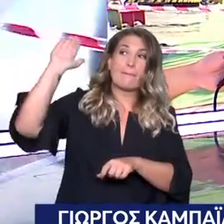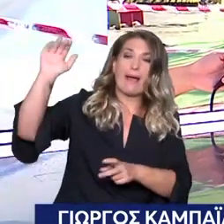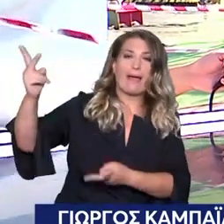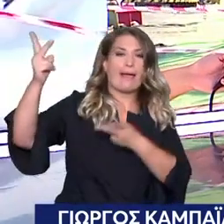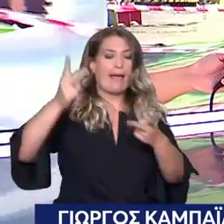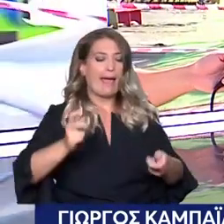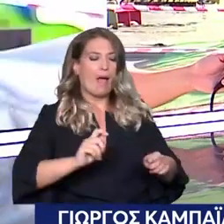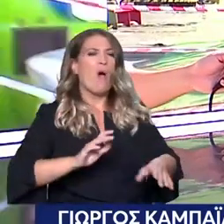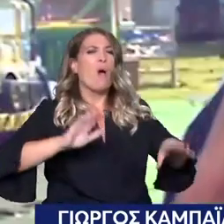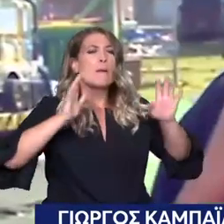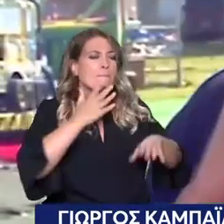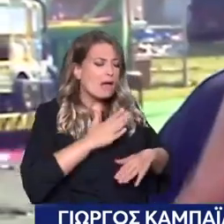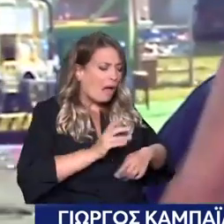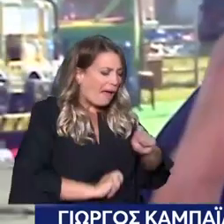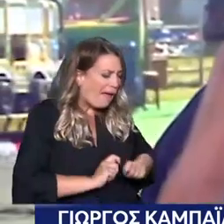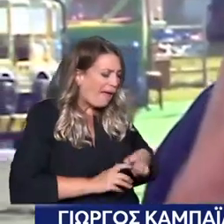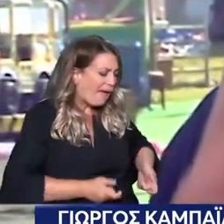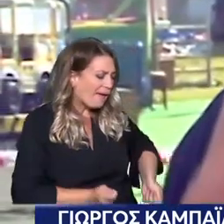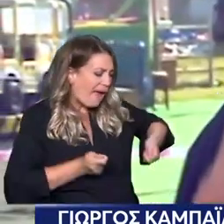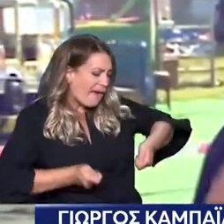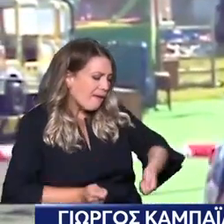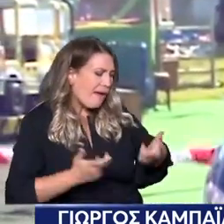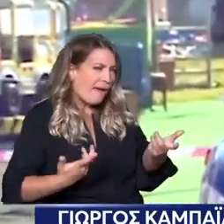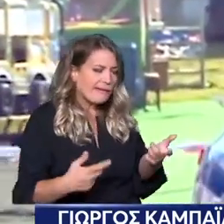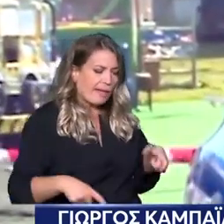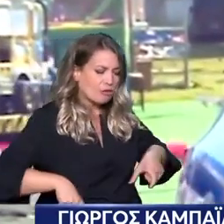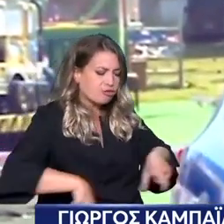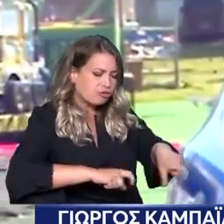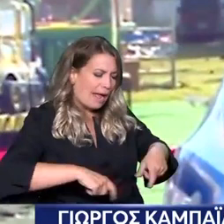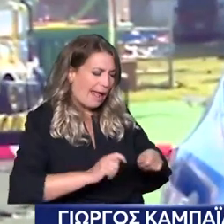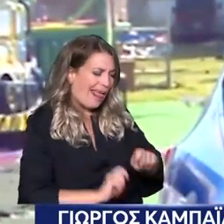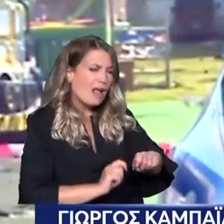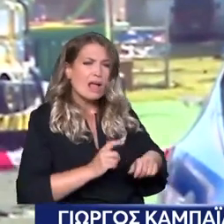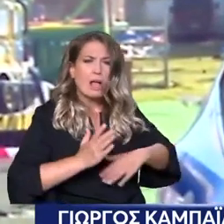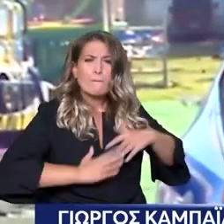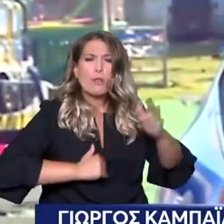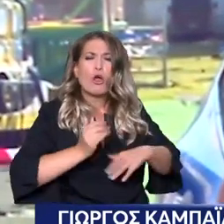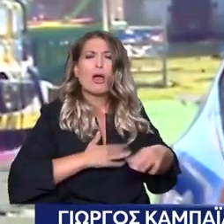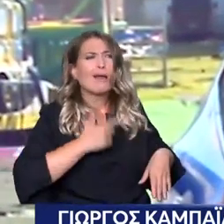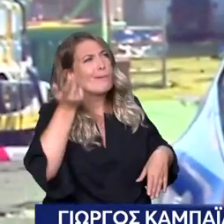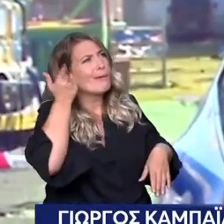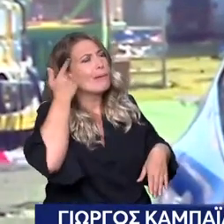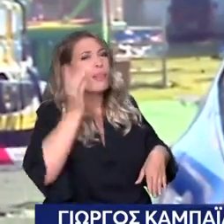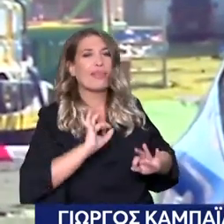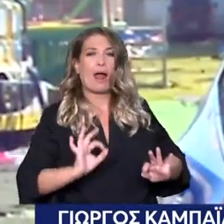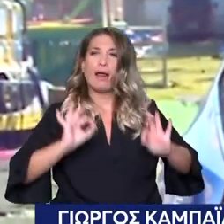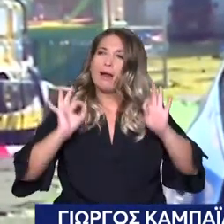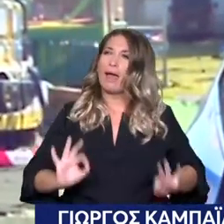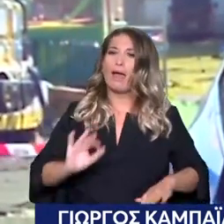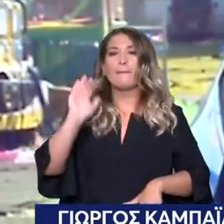από καρότσι που κουβαλάει τσιμέντο έχουμε δει πάνω να γυρίζουν κάποιες ρόδες που είναι τοποθετημένο. Δεν είναι κάτι το οποίο